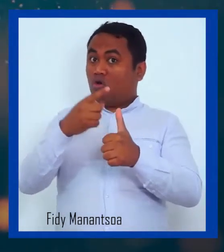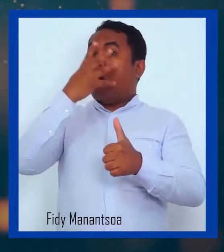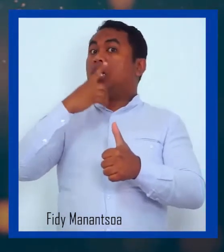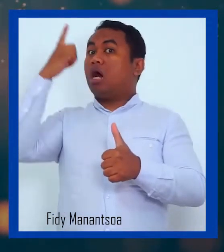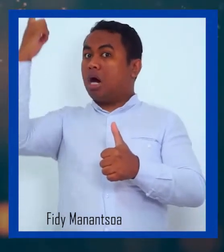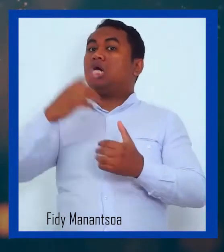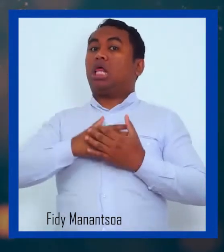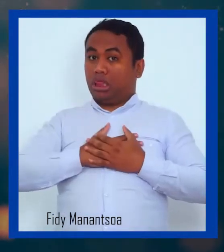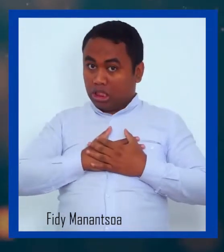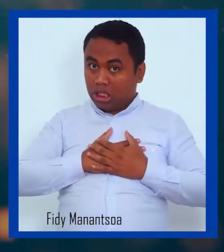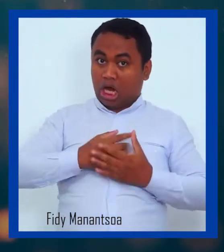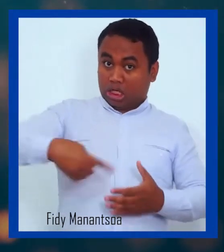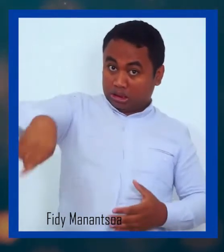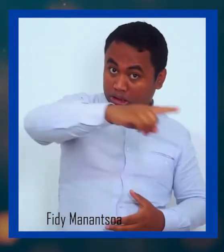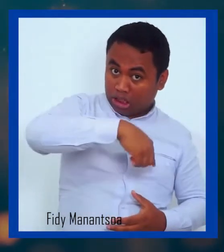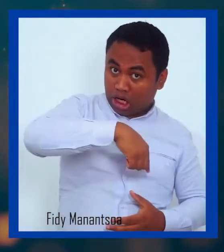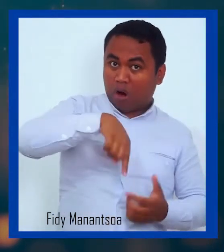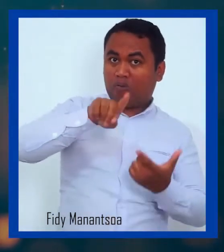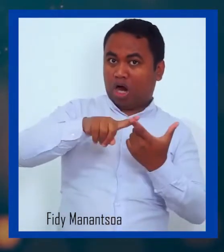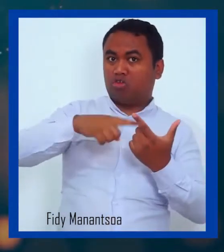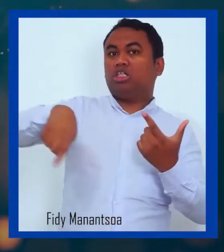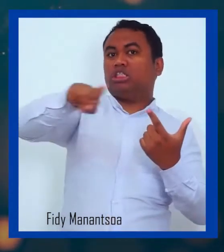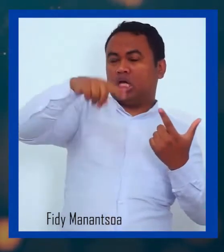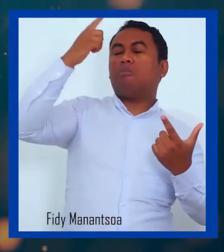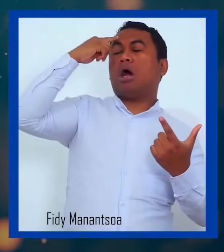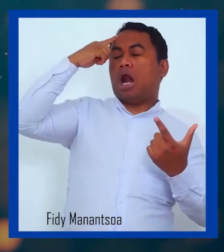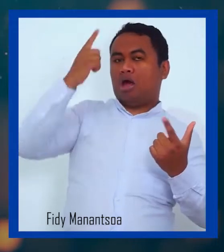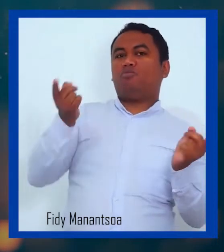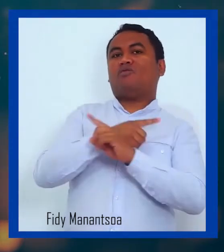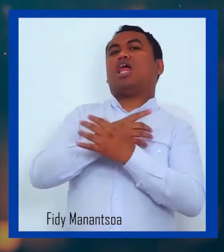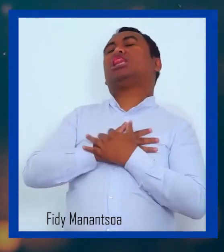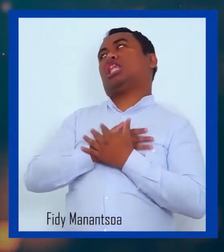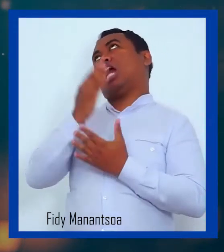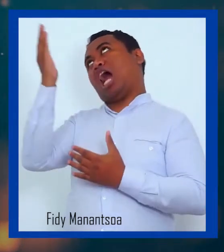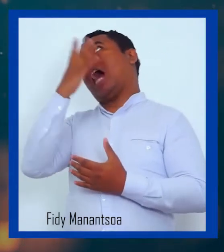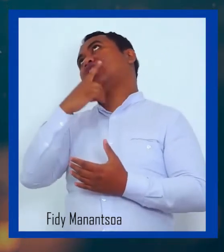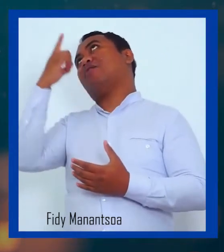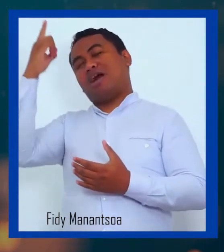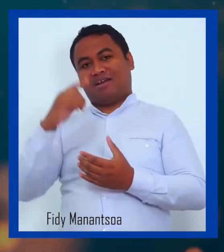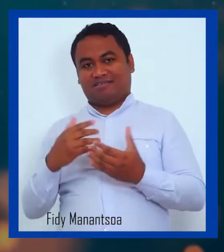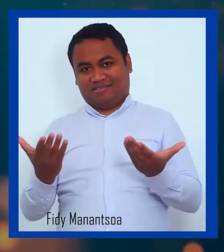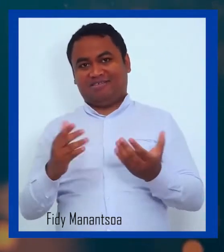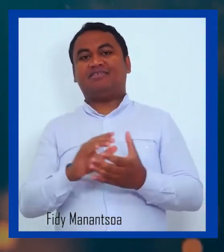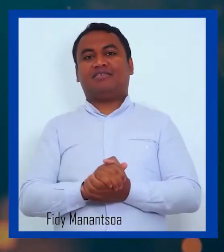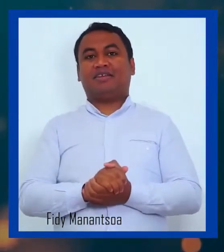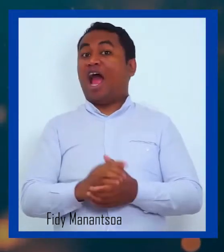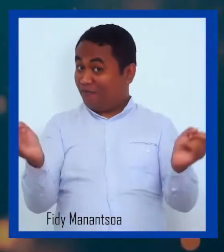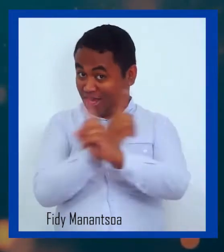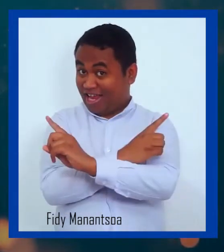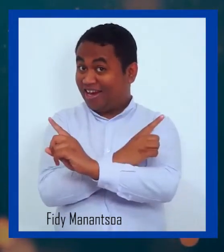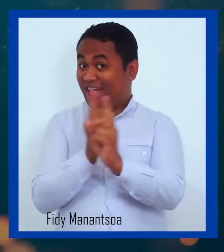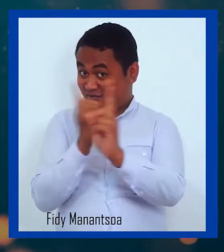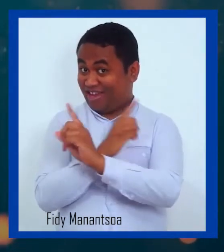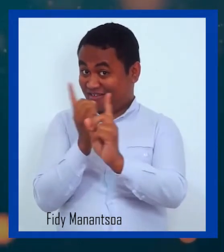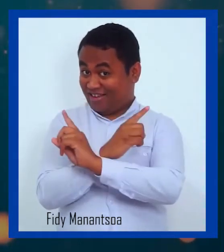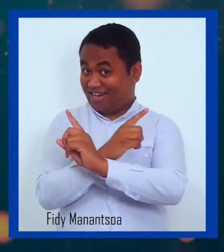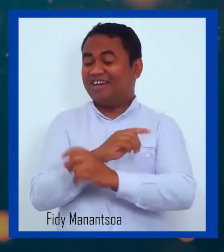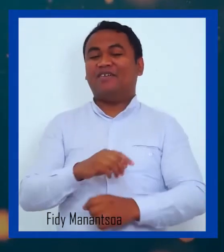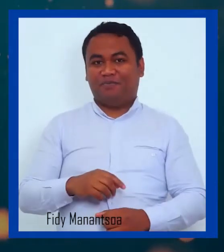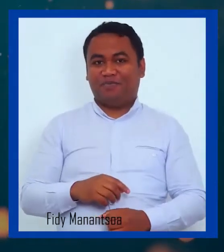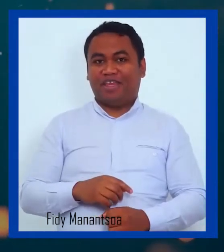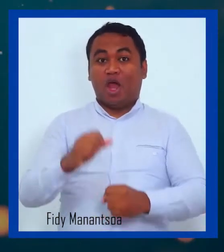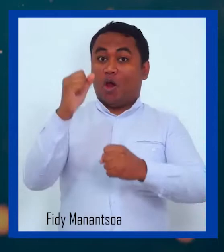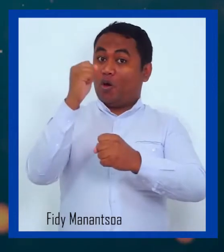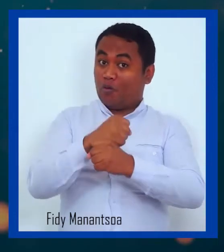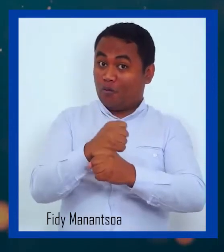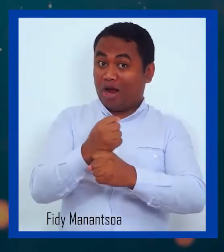ny fitiavantsika azy. Rehefa tsapanao aloha hoe tianao Andriamanitra, izay ianao vao manana fitiavana an'Andriamanitra. Averiko